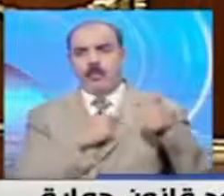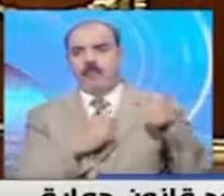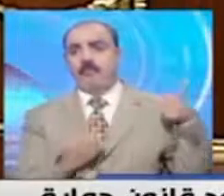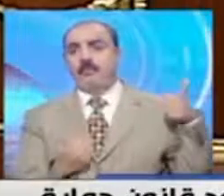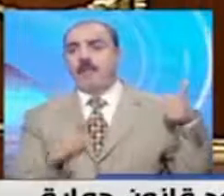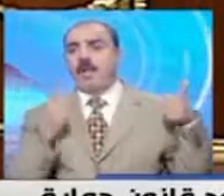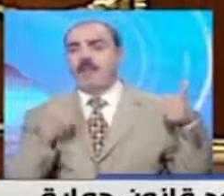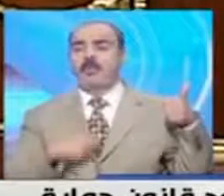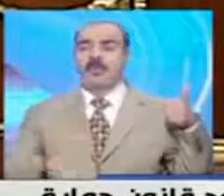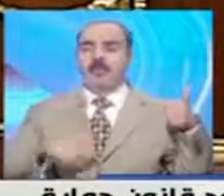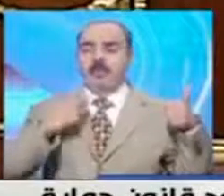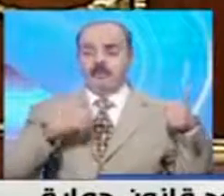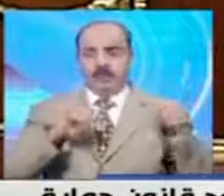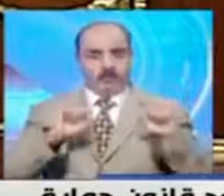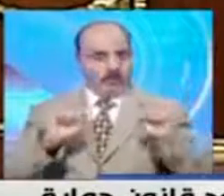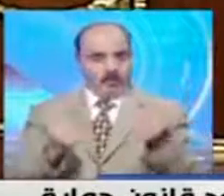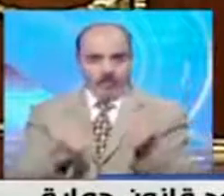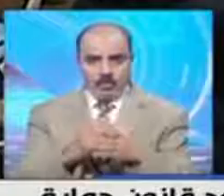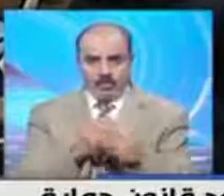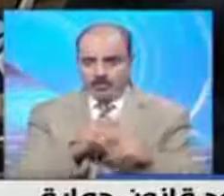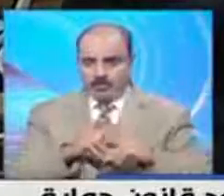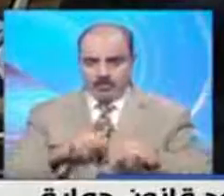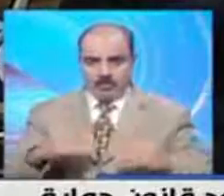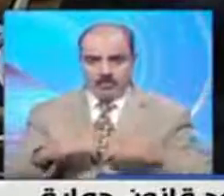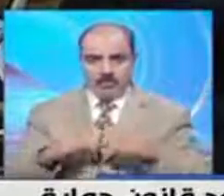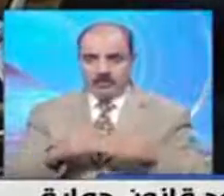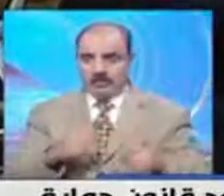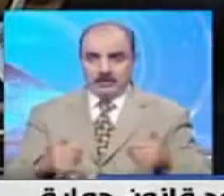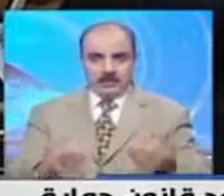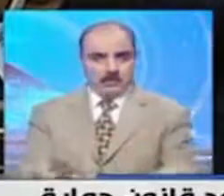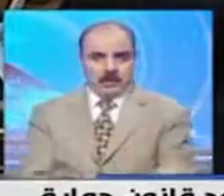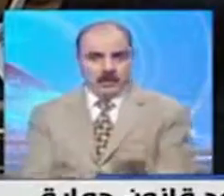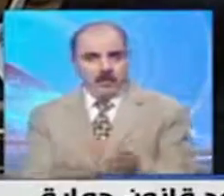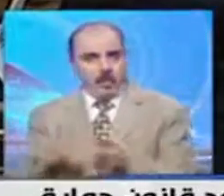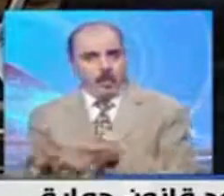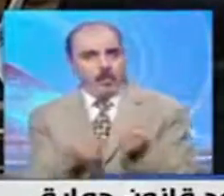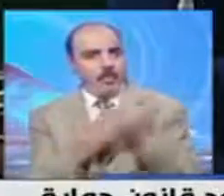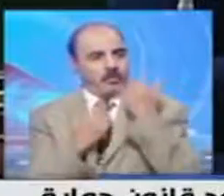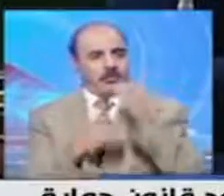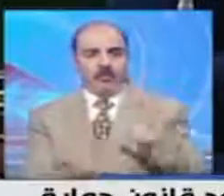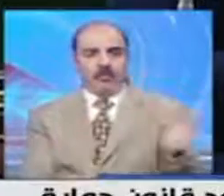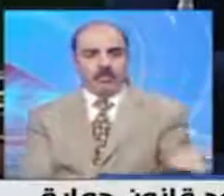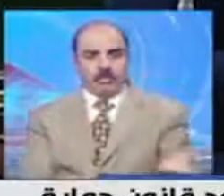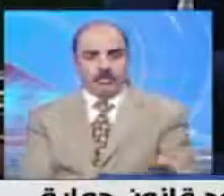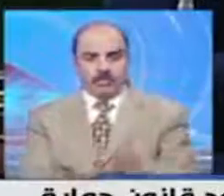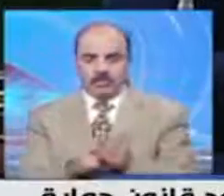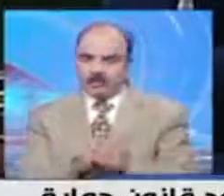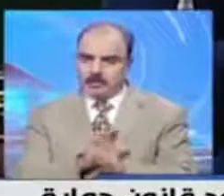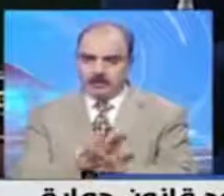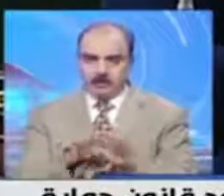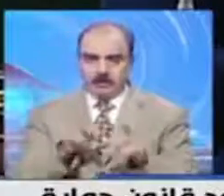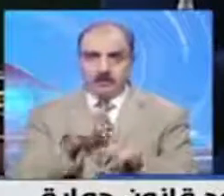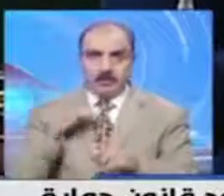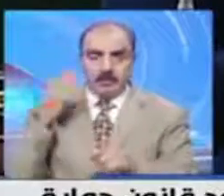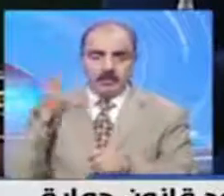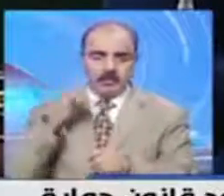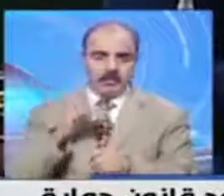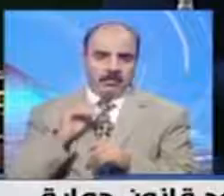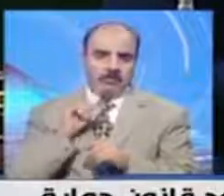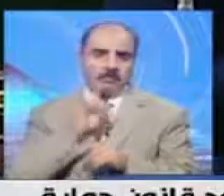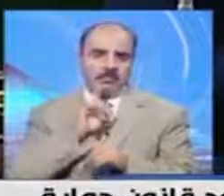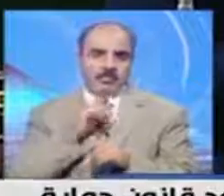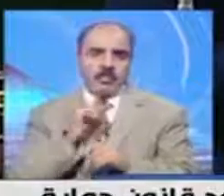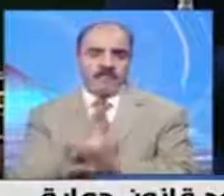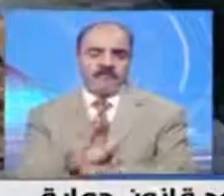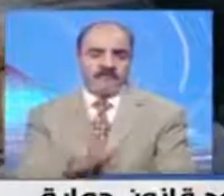سيطرتها على الاسواق مما قد يحد من قدره المنافسين الحاليين على منافسه ويمنع تدفق الاستثمارات المحليه والاجنبيه